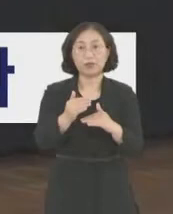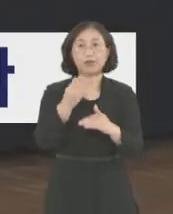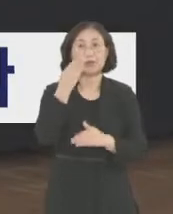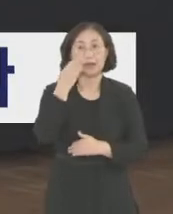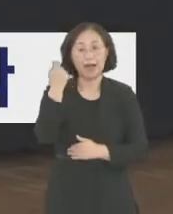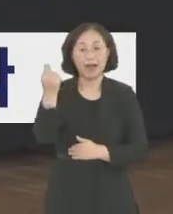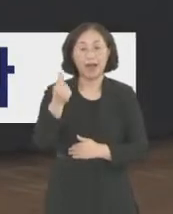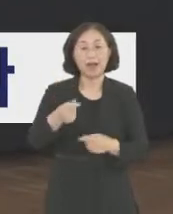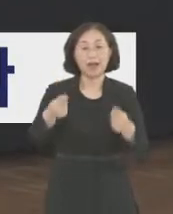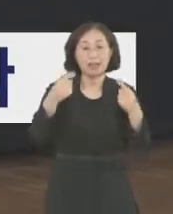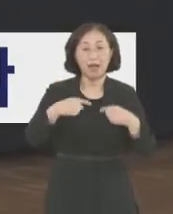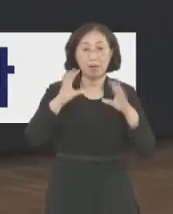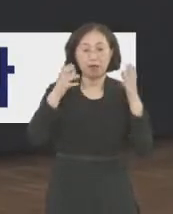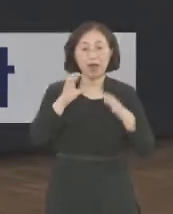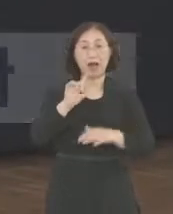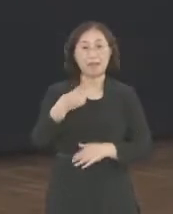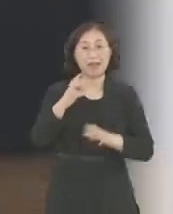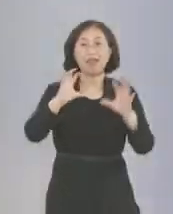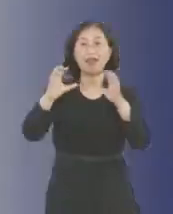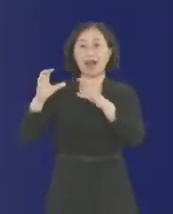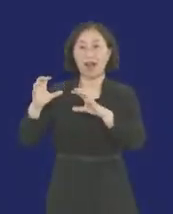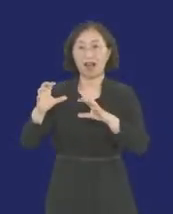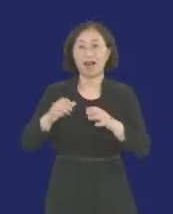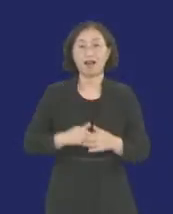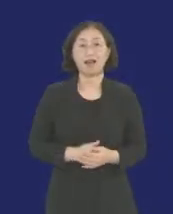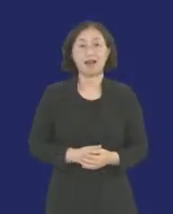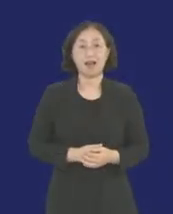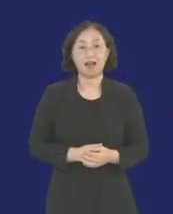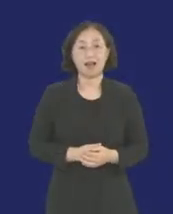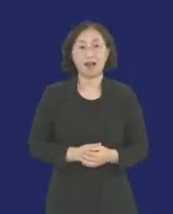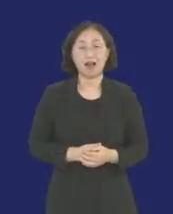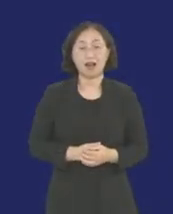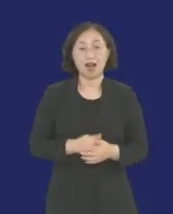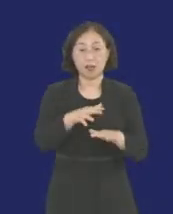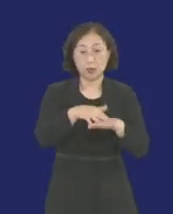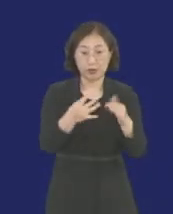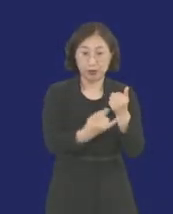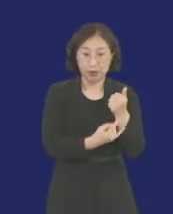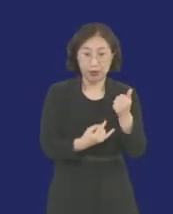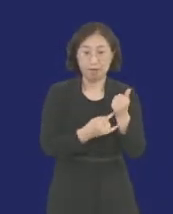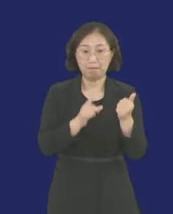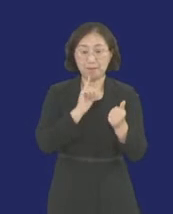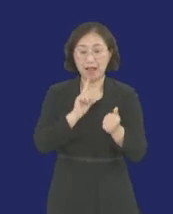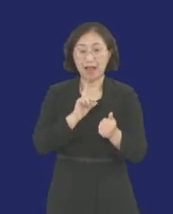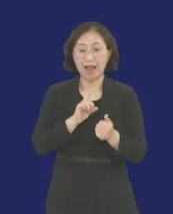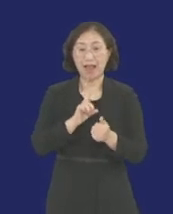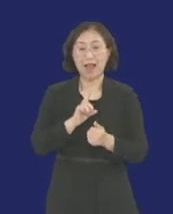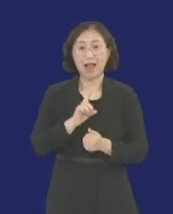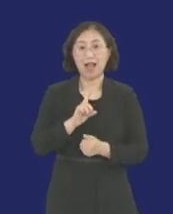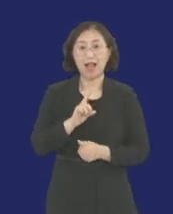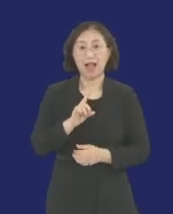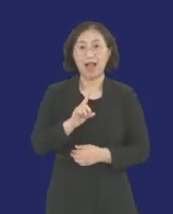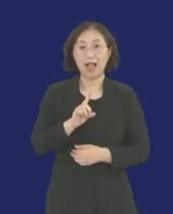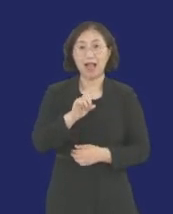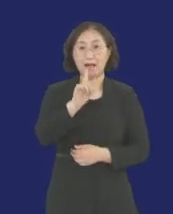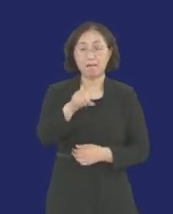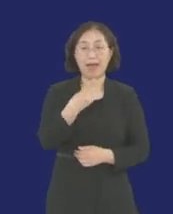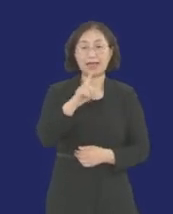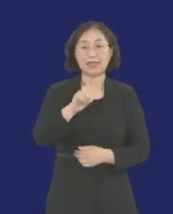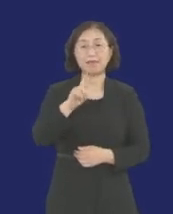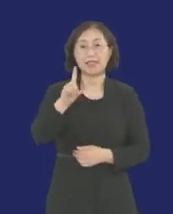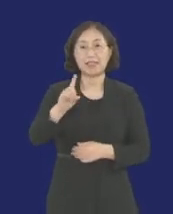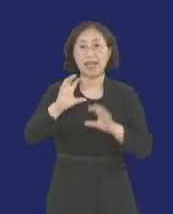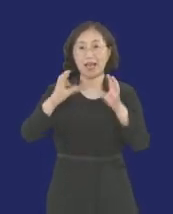해외 참여국가는 100개국을 넘겼습니다 uclg 조직위원회에 따르면 21기준 111개국에서